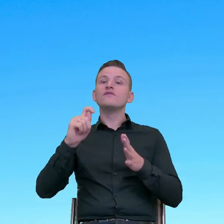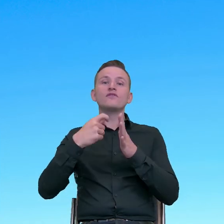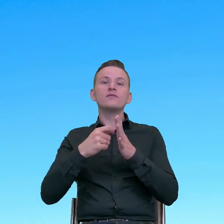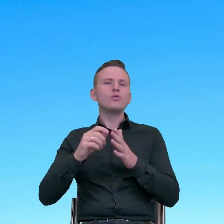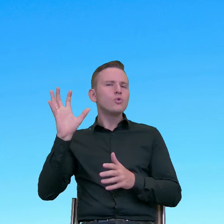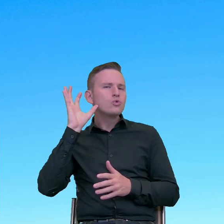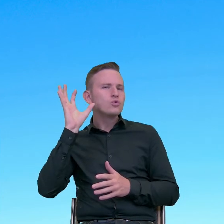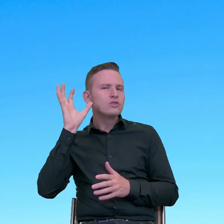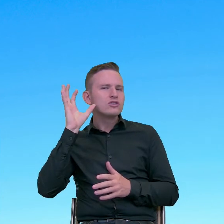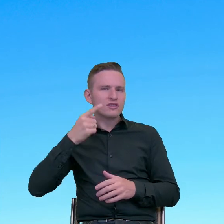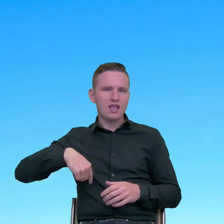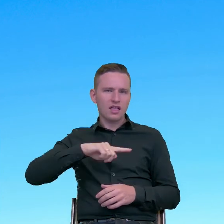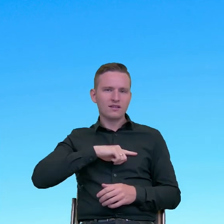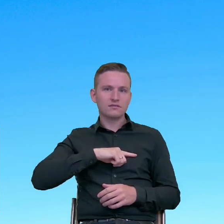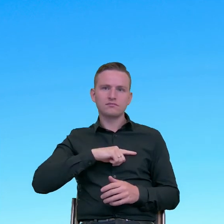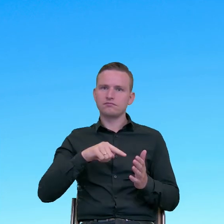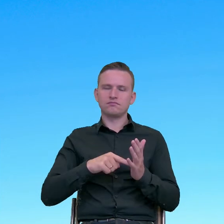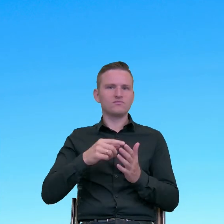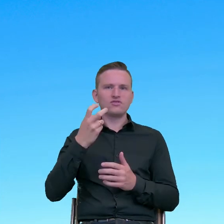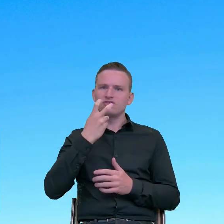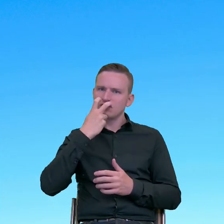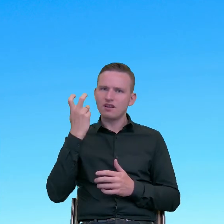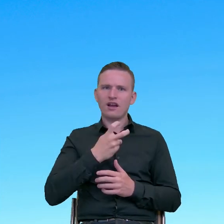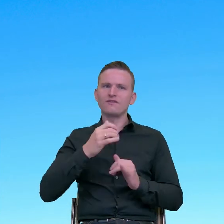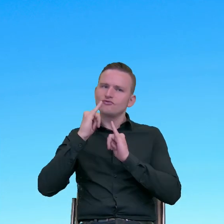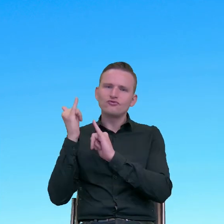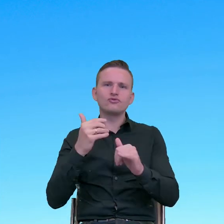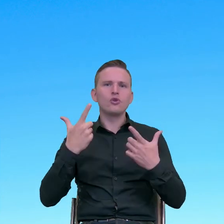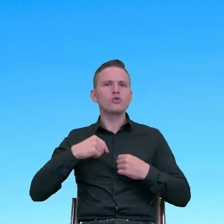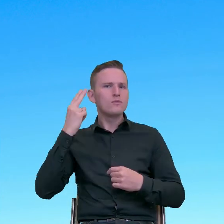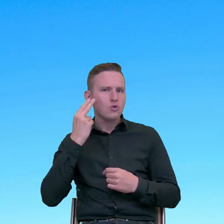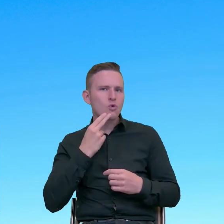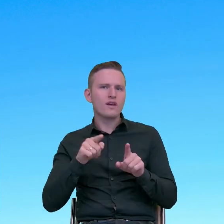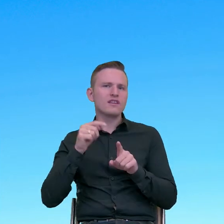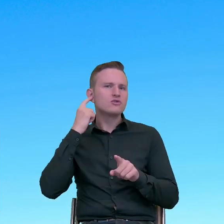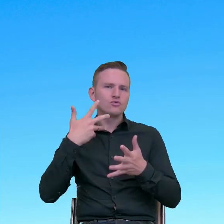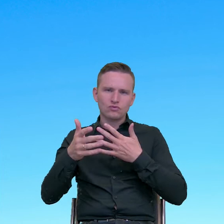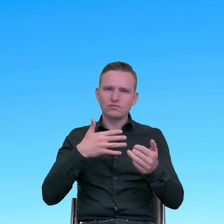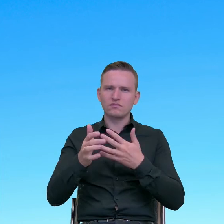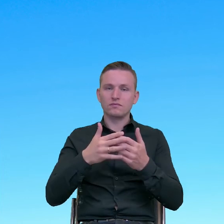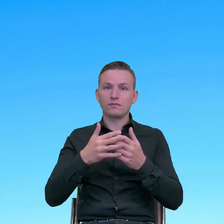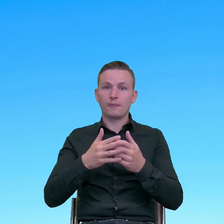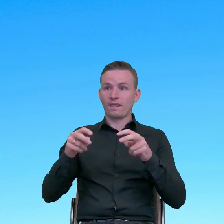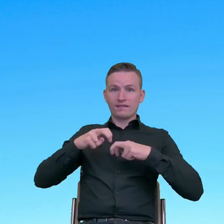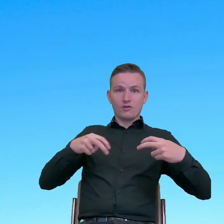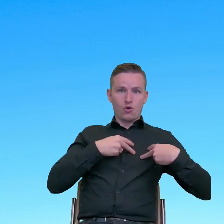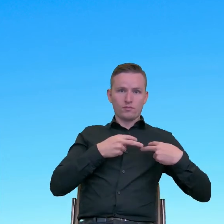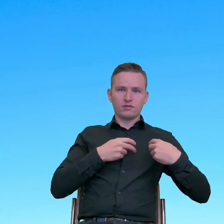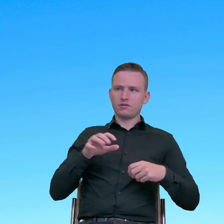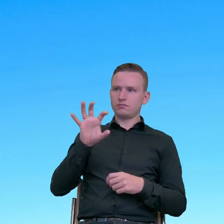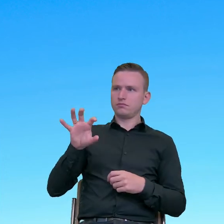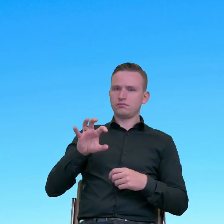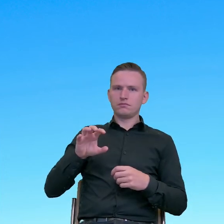nieszablonowy sposób pokazuje, jak dostępność jest ważna dla osób głuchych i słabosłyszących. Jury było pod wrażeniem artystycznego wyrazu